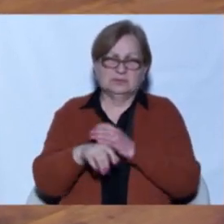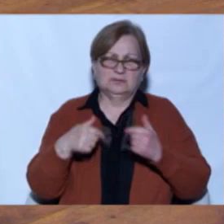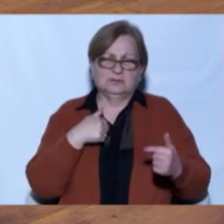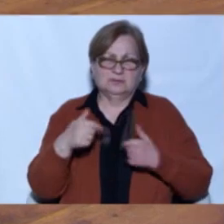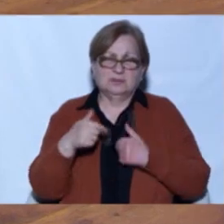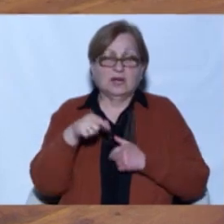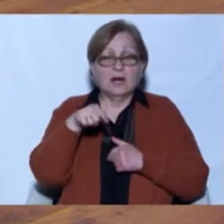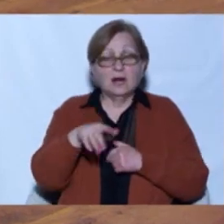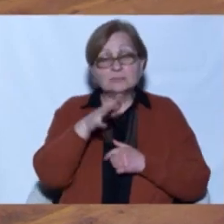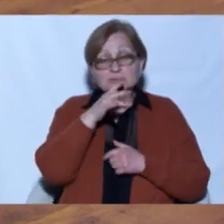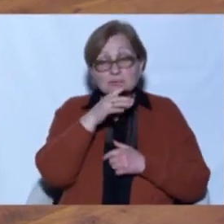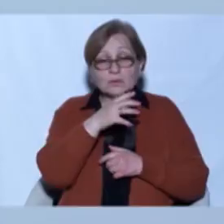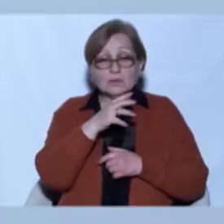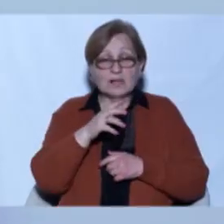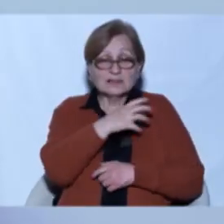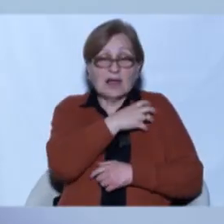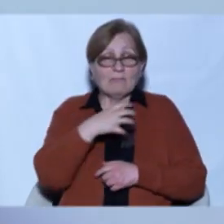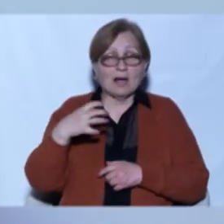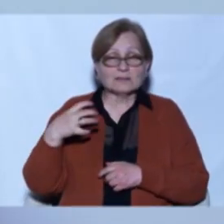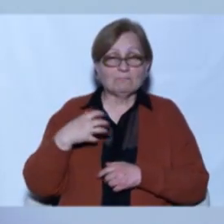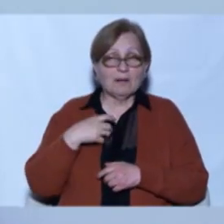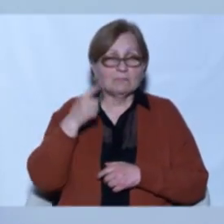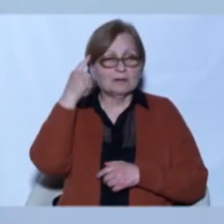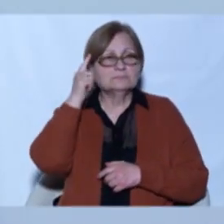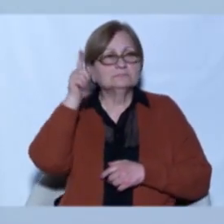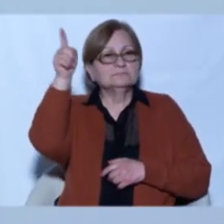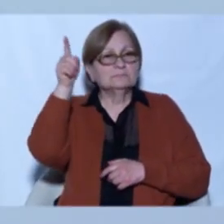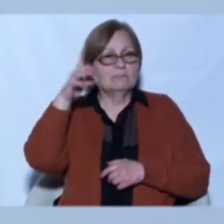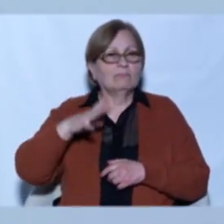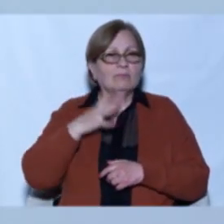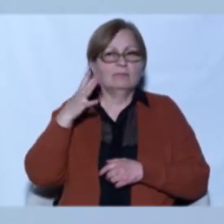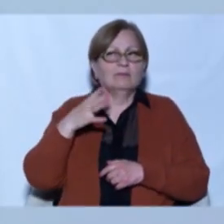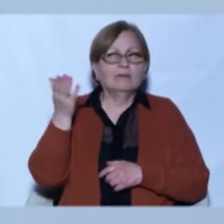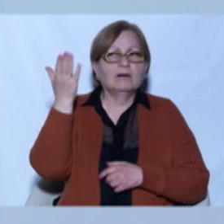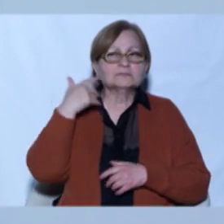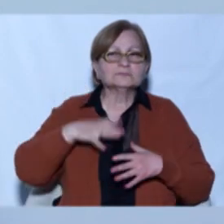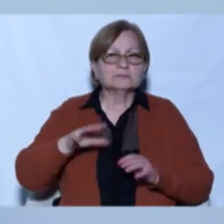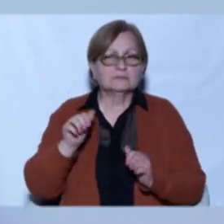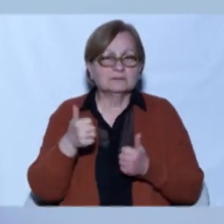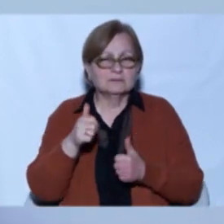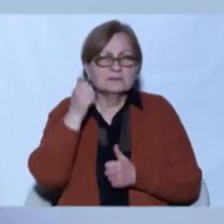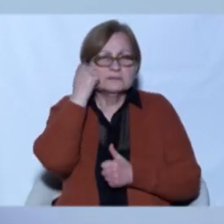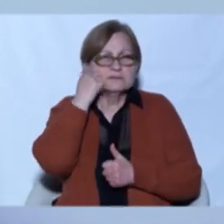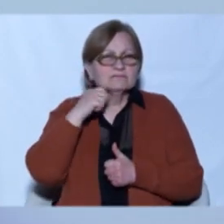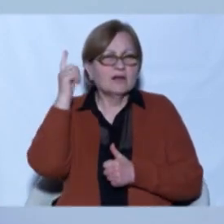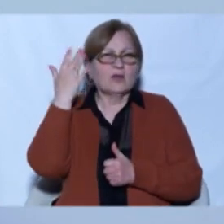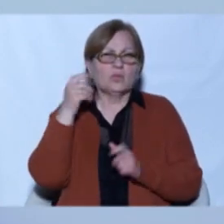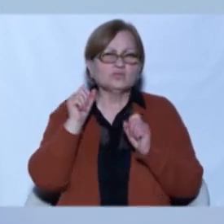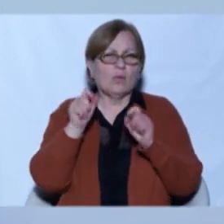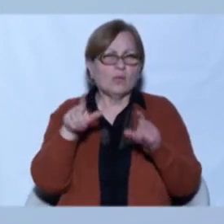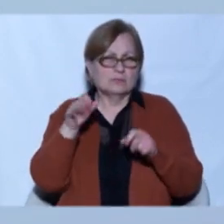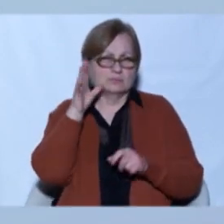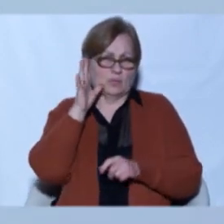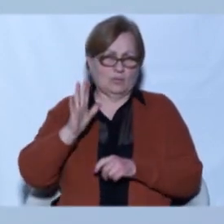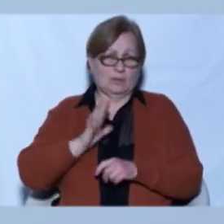თამარის ხსენება, როგორც გითხარი, შეიძლება ნიშნავდეს თავის წარსულს, ოქროს ხანას და